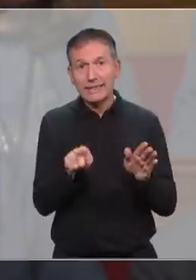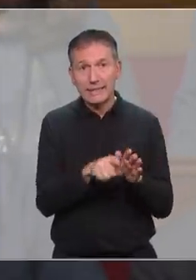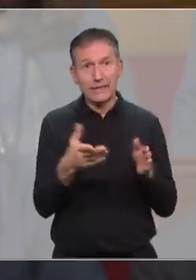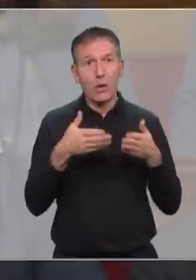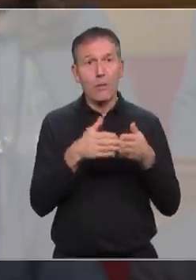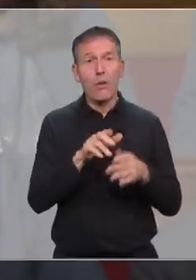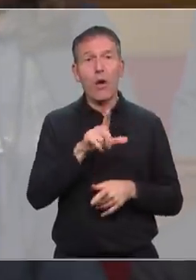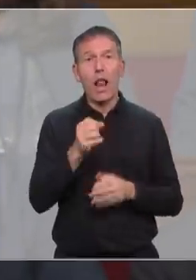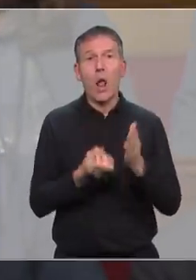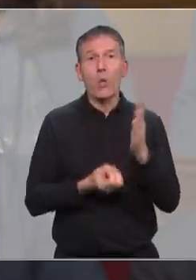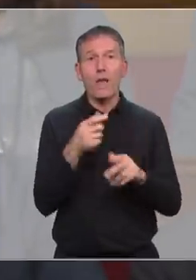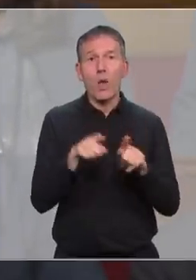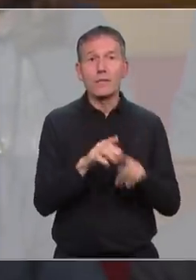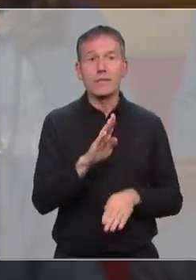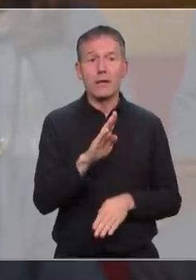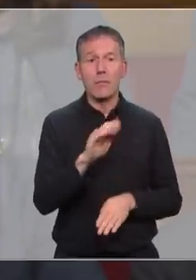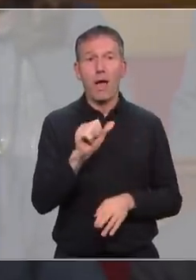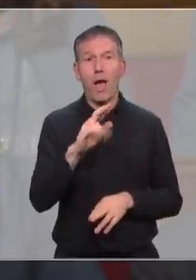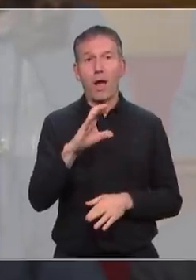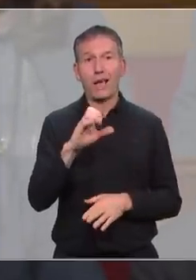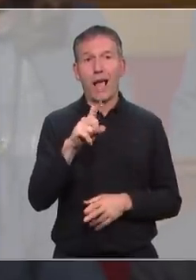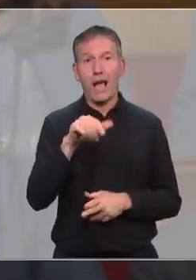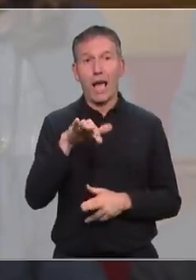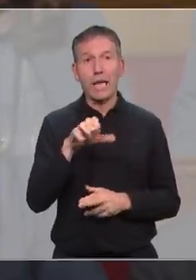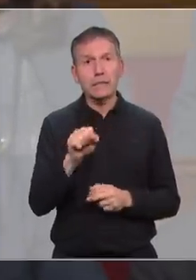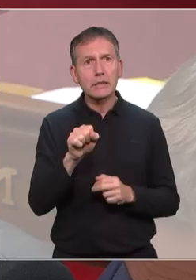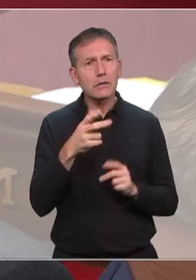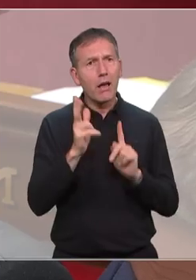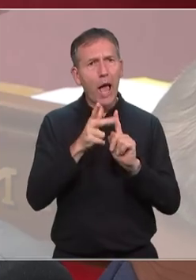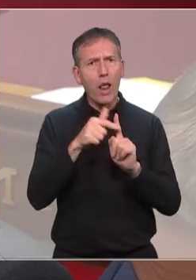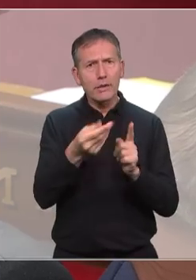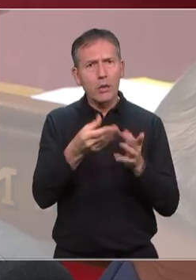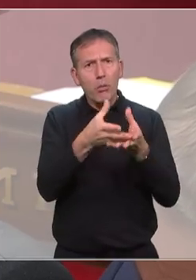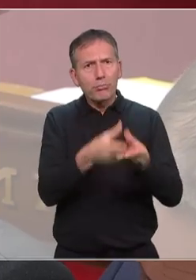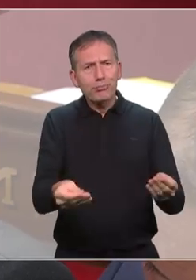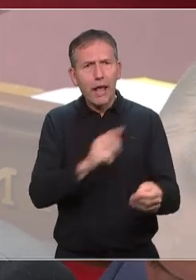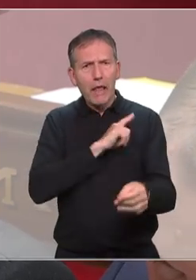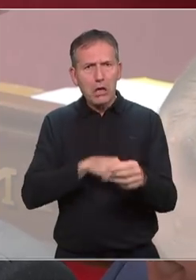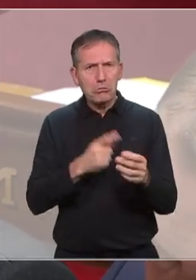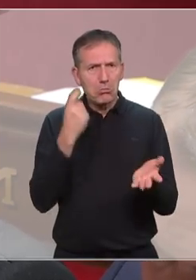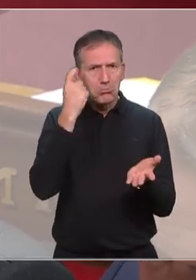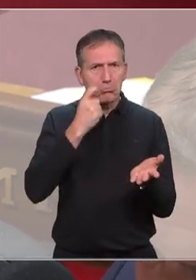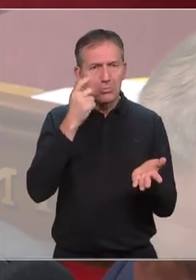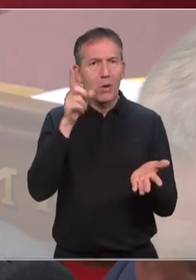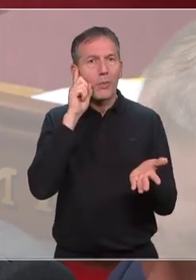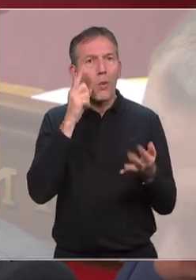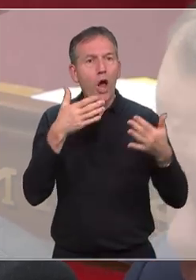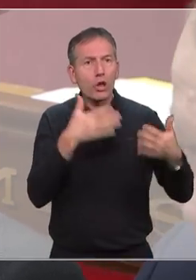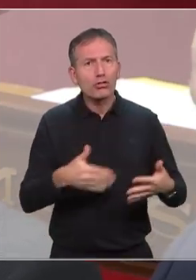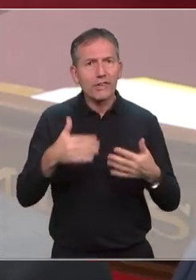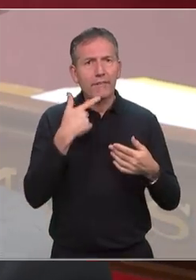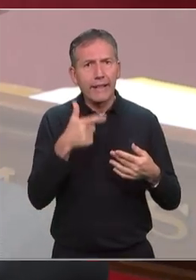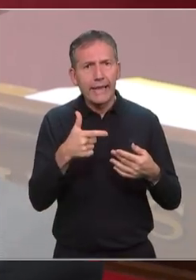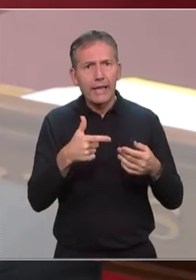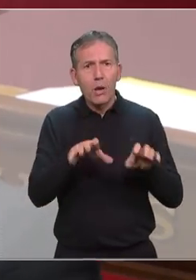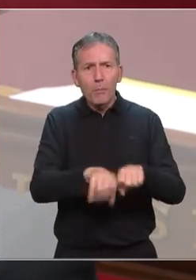cas de Barcarès. Et on se demande bien comment l'installation d'éoliennes résoudrait notre crise énergétique, car selon les chiffres du ministère de l'Écologie,